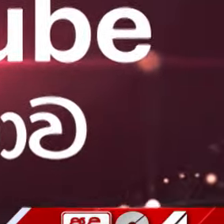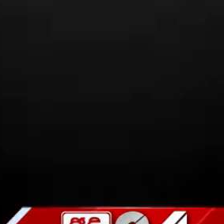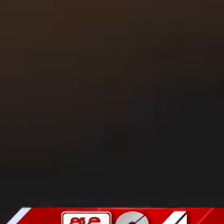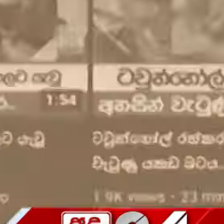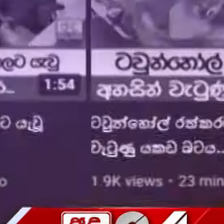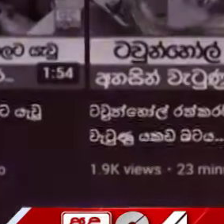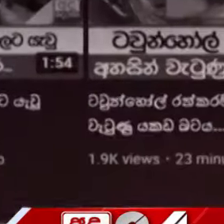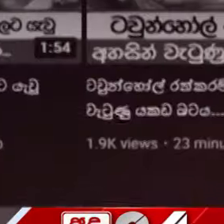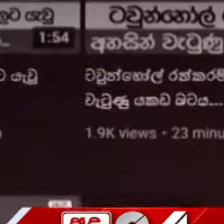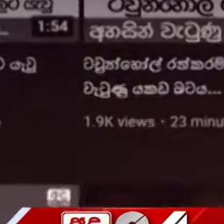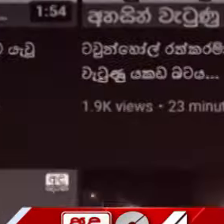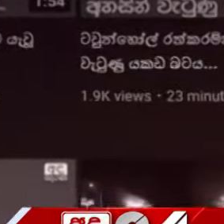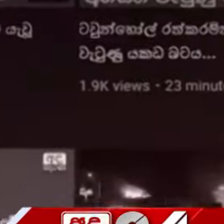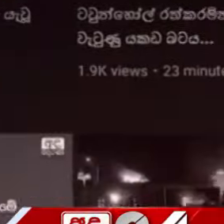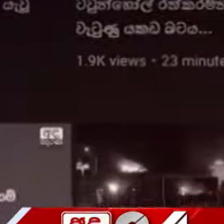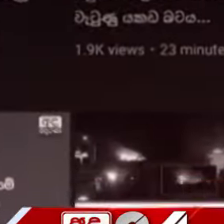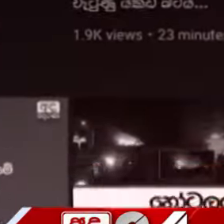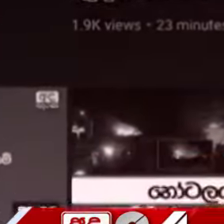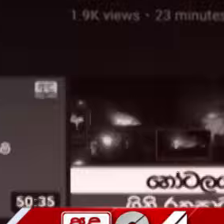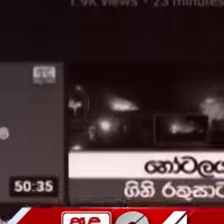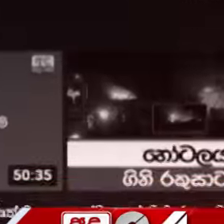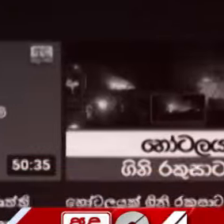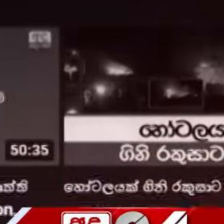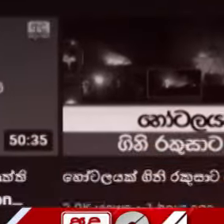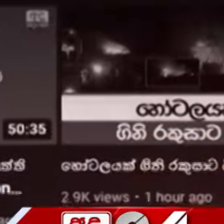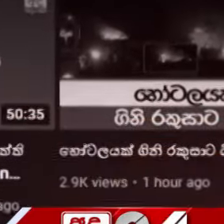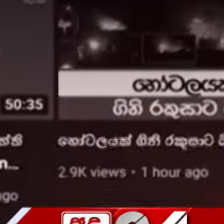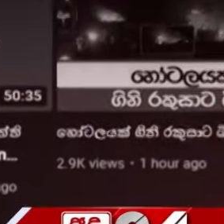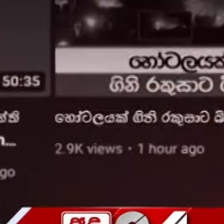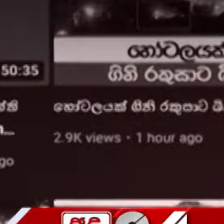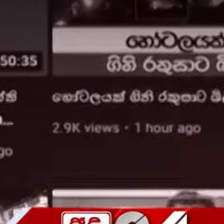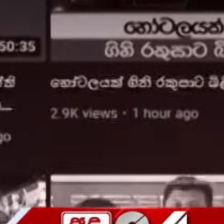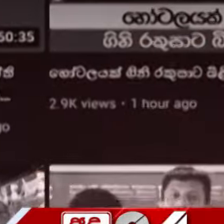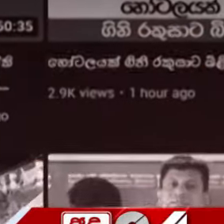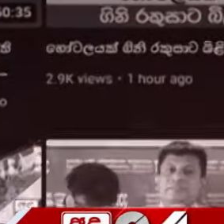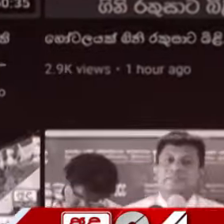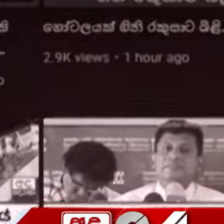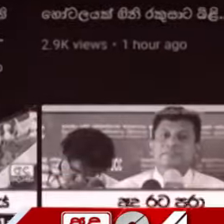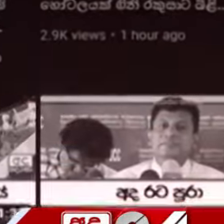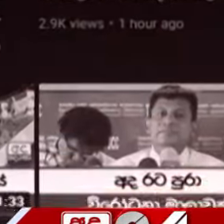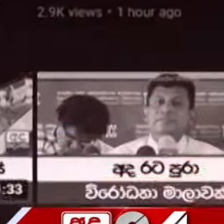නාලිකාව YouTube අද දෙරණ දැන්ම subscribe කරන්න